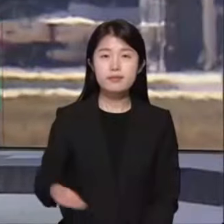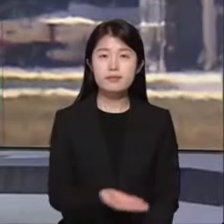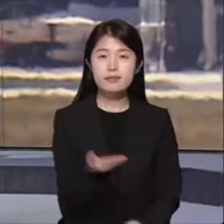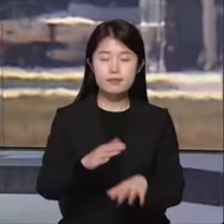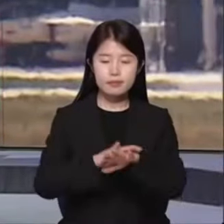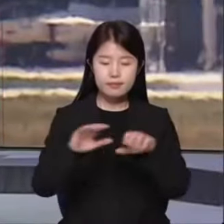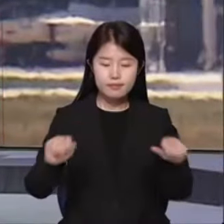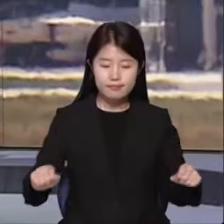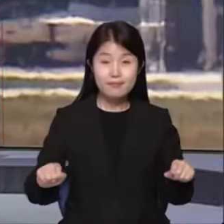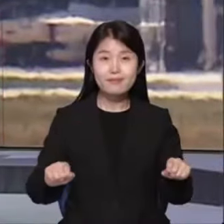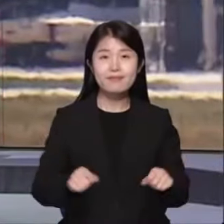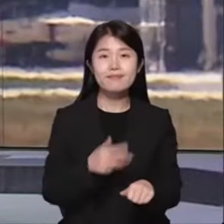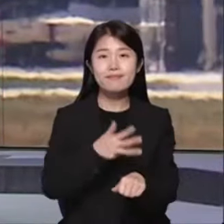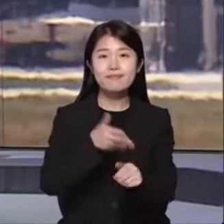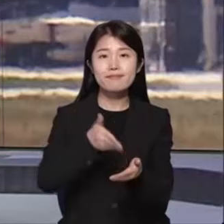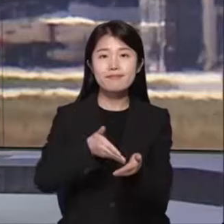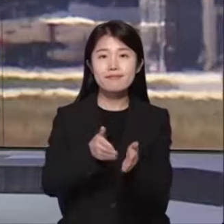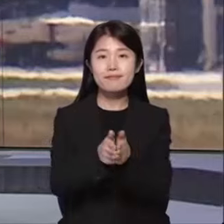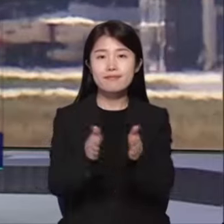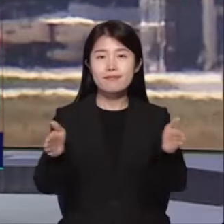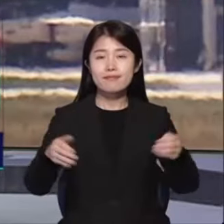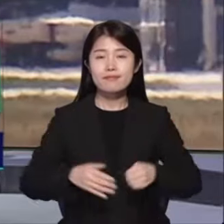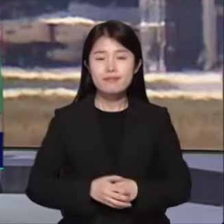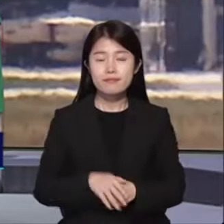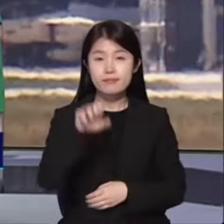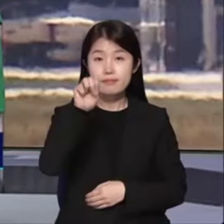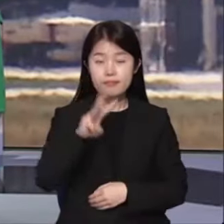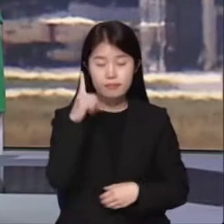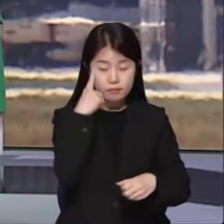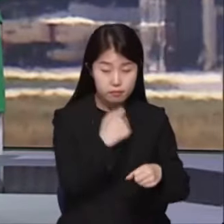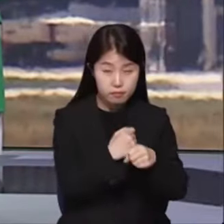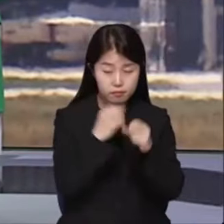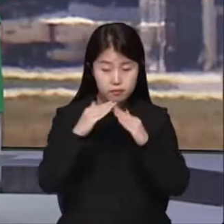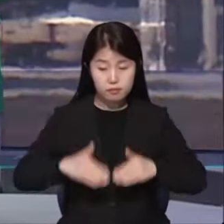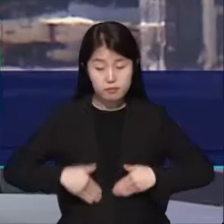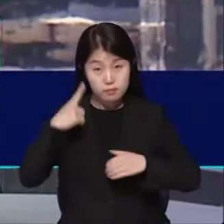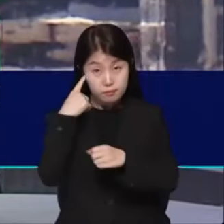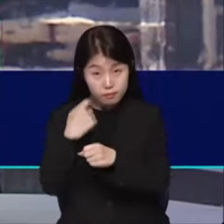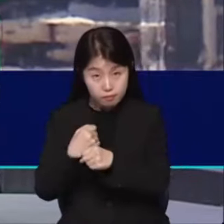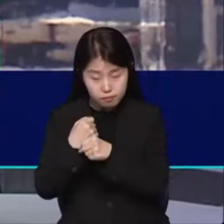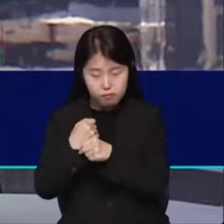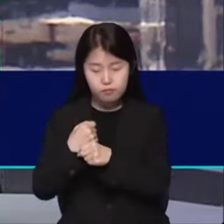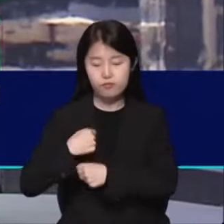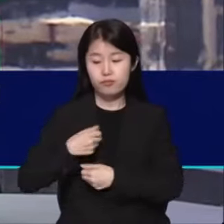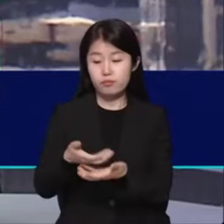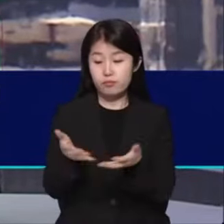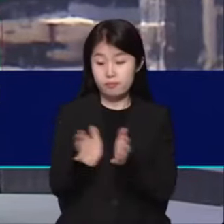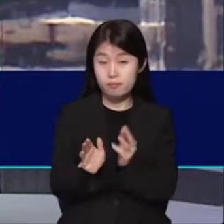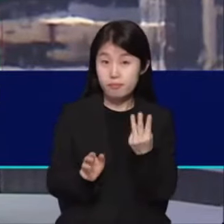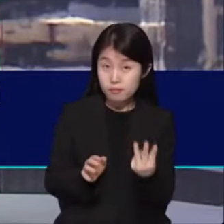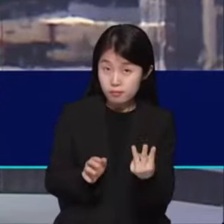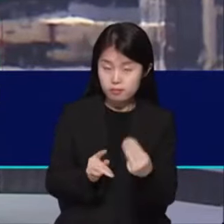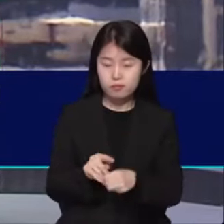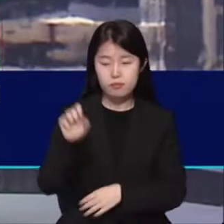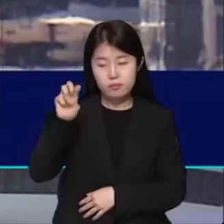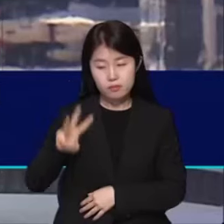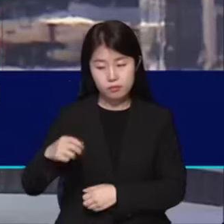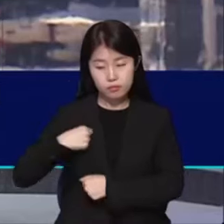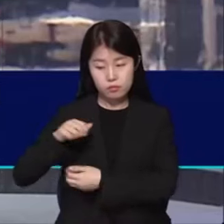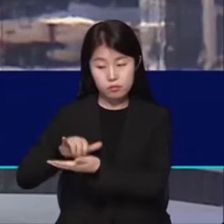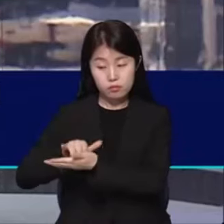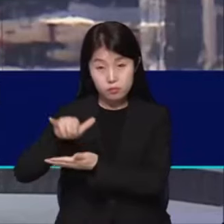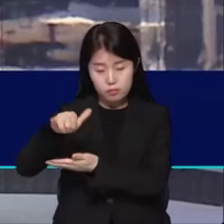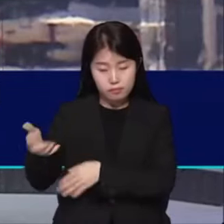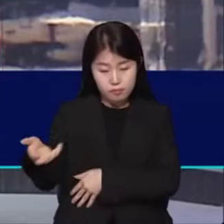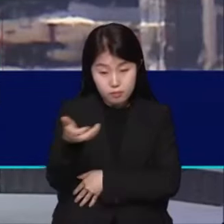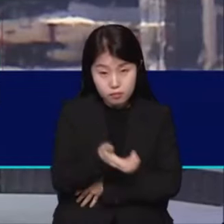여러분 안녕하십니까? KBC 8시 뉴스입니다. 광주연구원과 전남연구원, 국방부가 광주 군공항 이전에 따른 소음